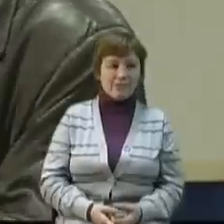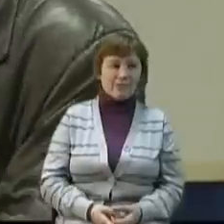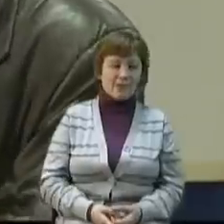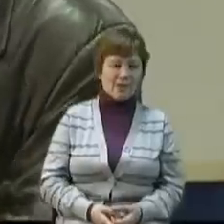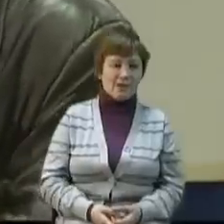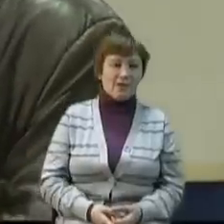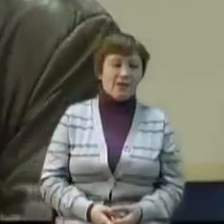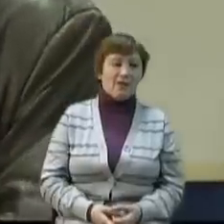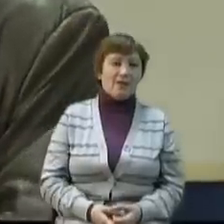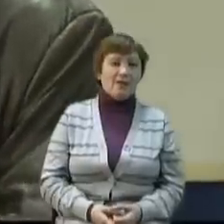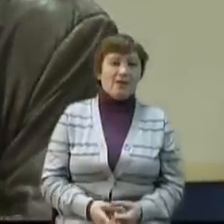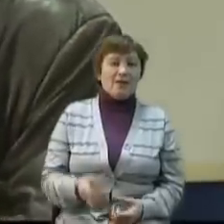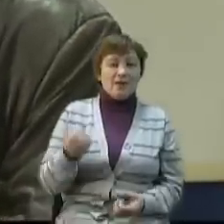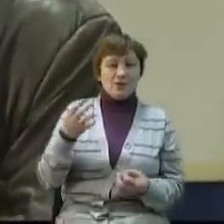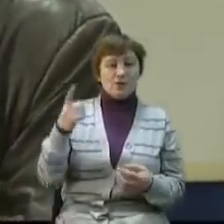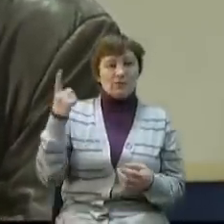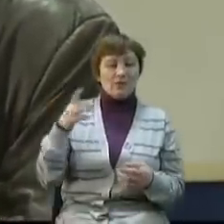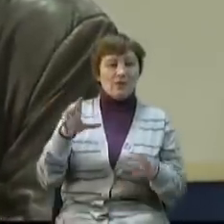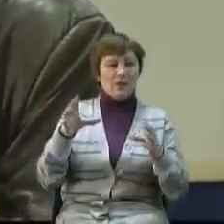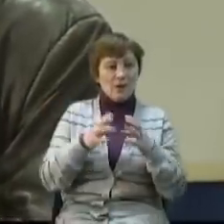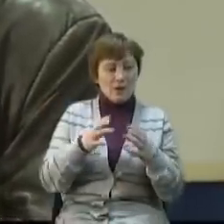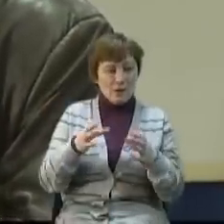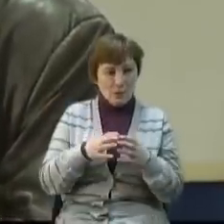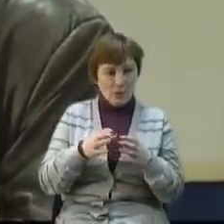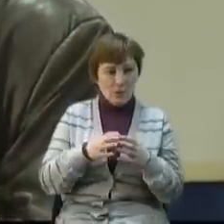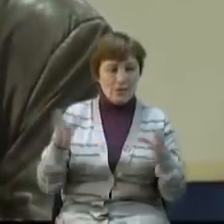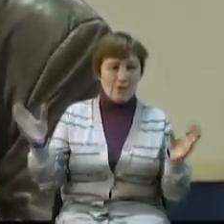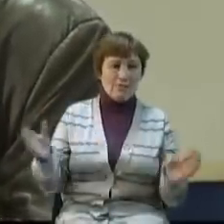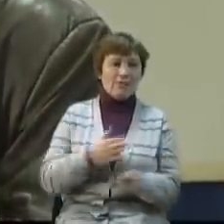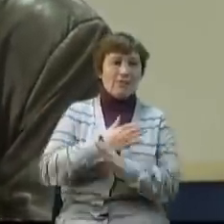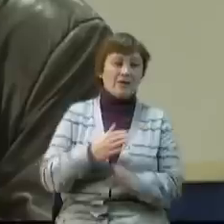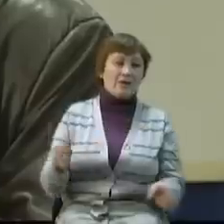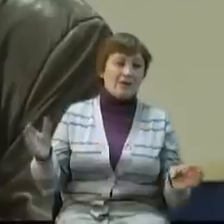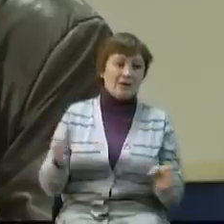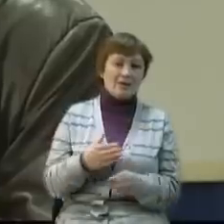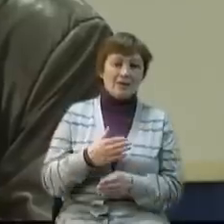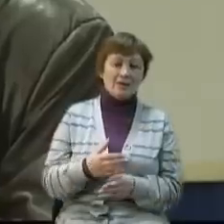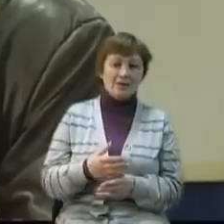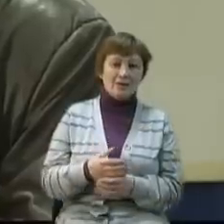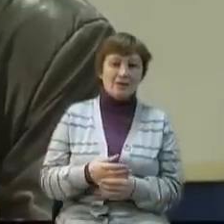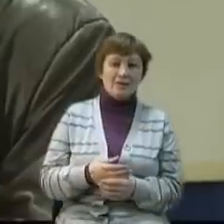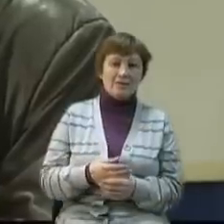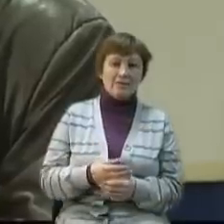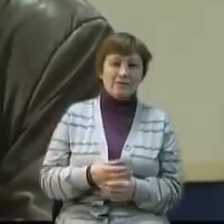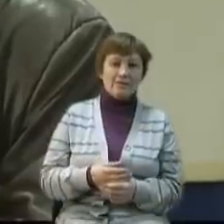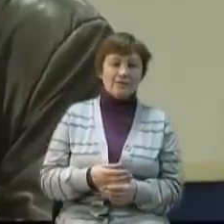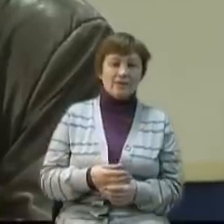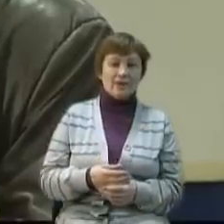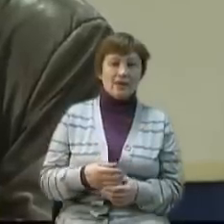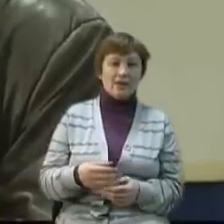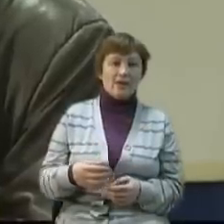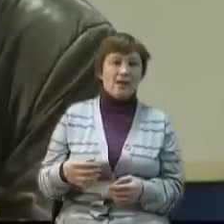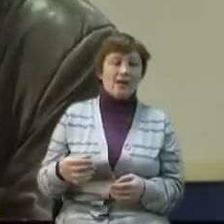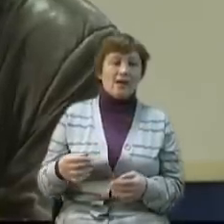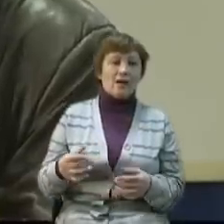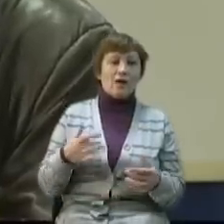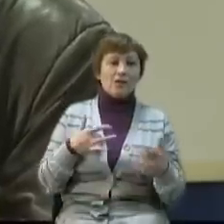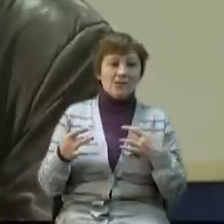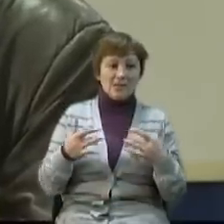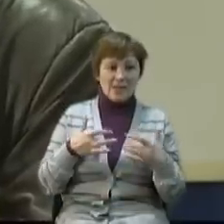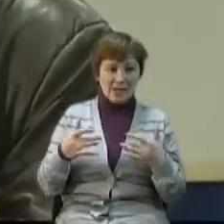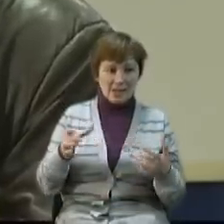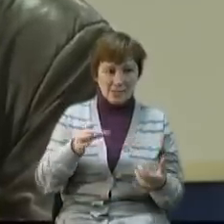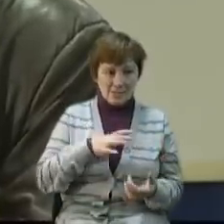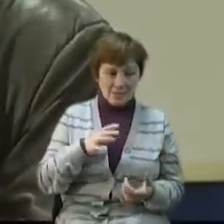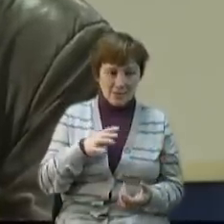тут, пел, что-то и в газеты там все время делал себе какие-то анонсы, концерты здесь проводил, в ДК